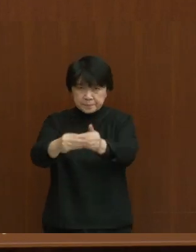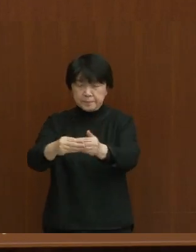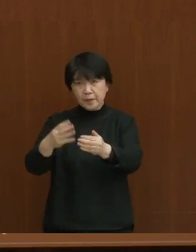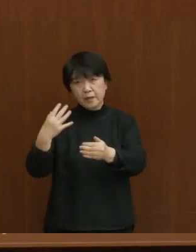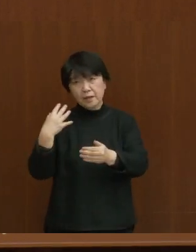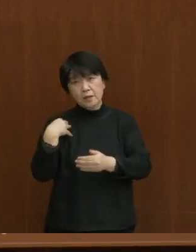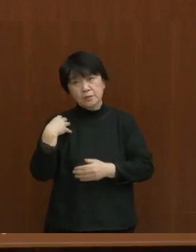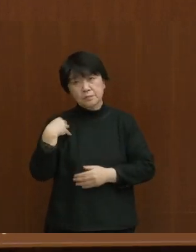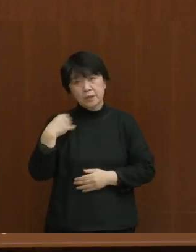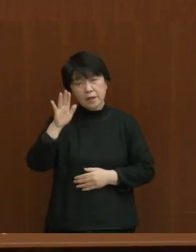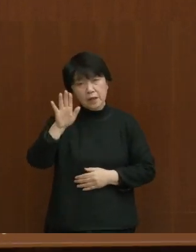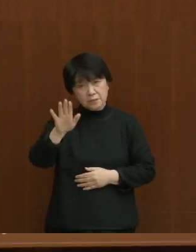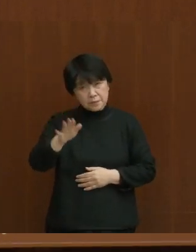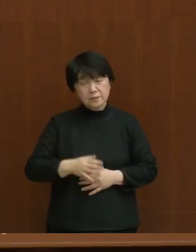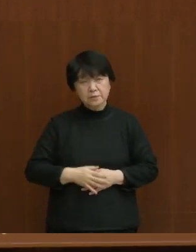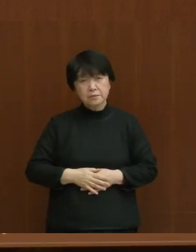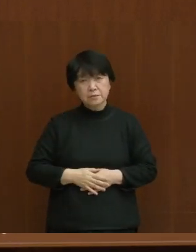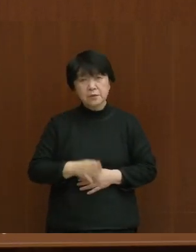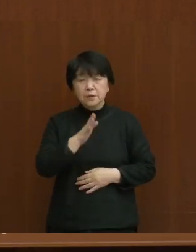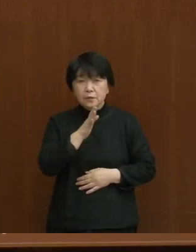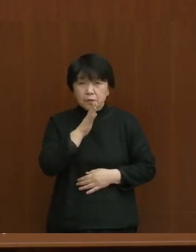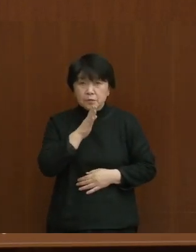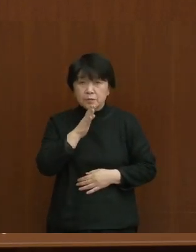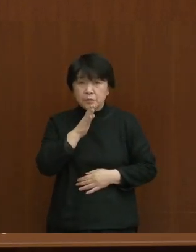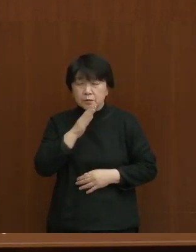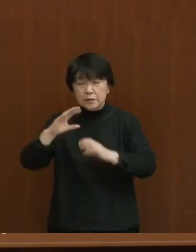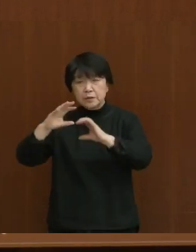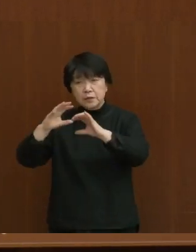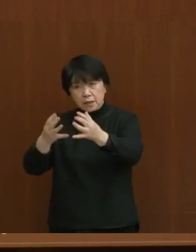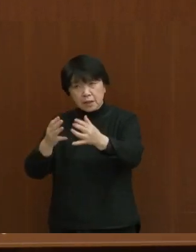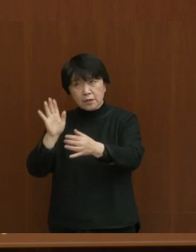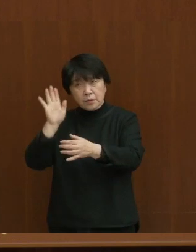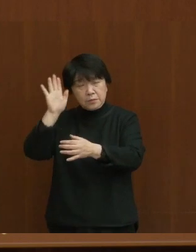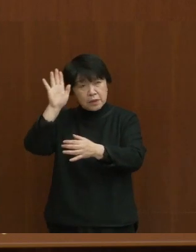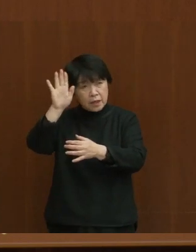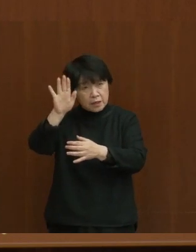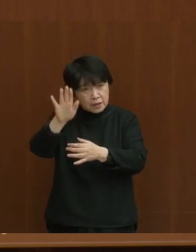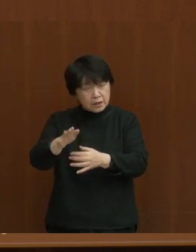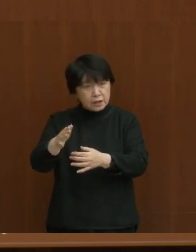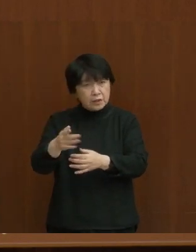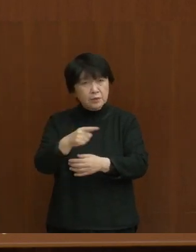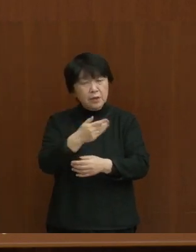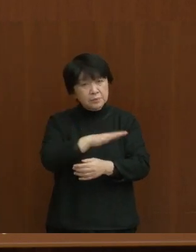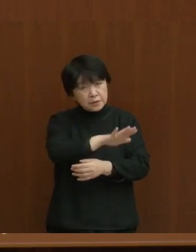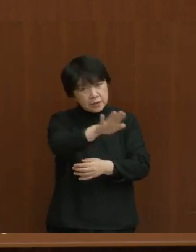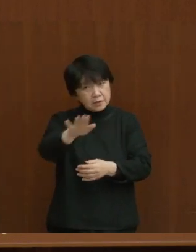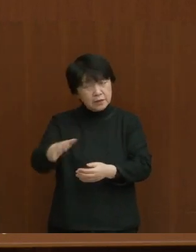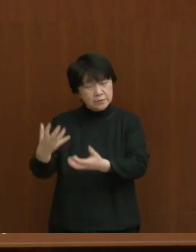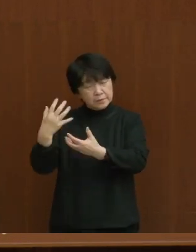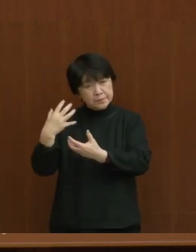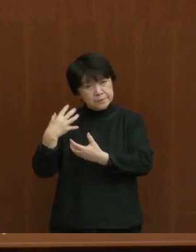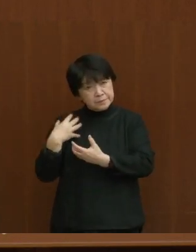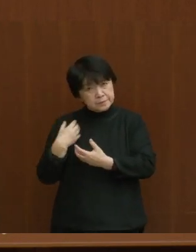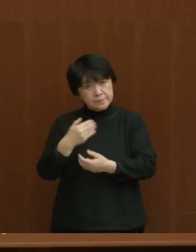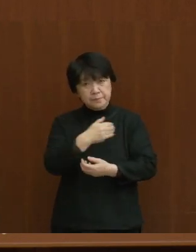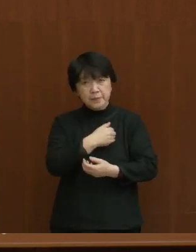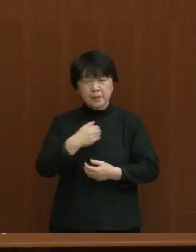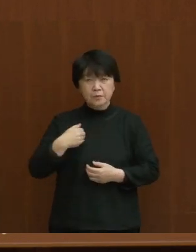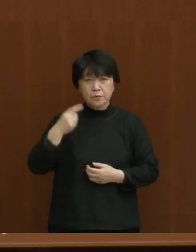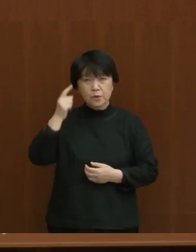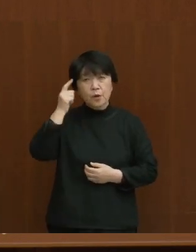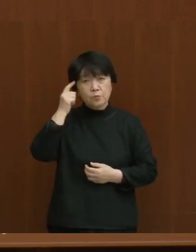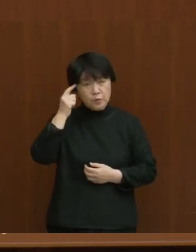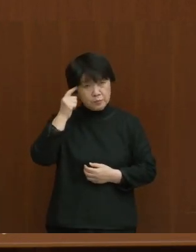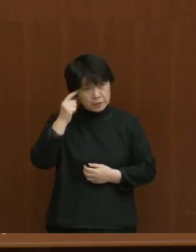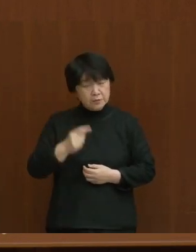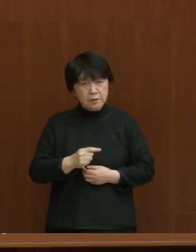。まさしく世界の未来は皆さんのご活躍にかかっています。変革の